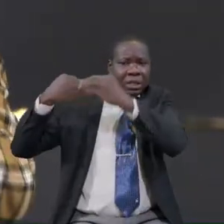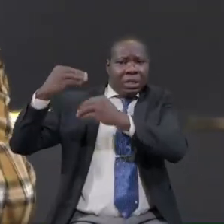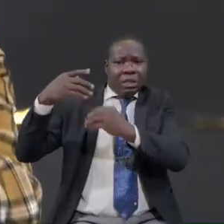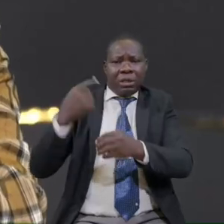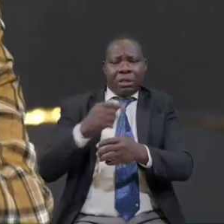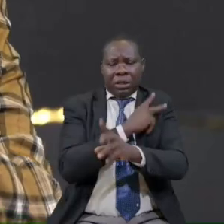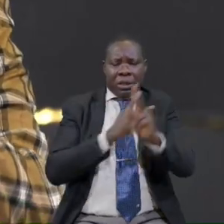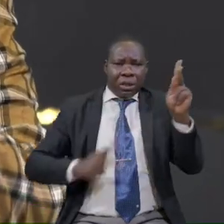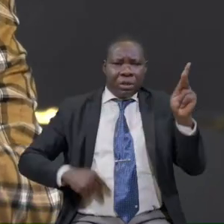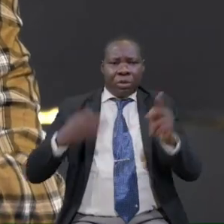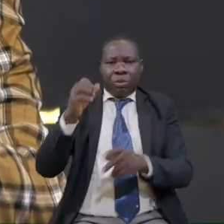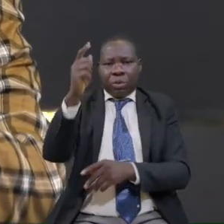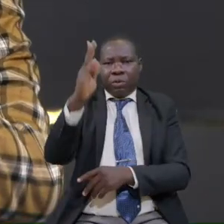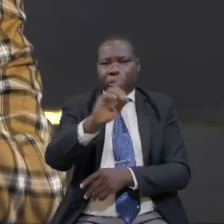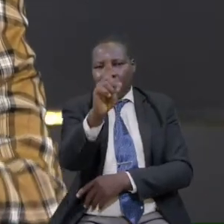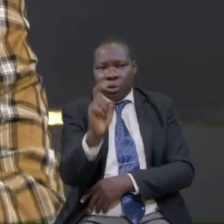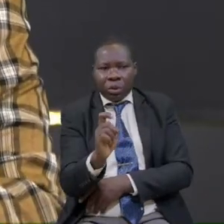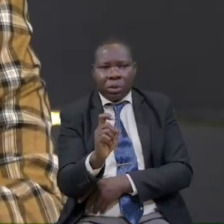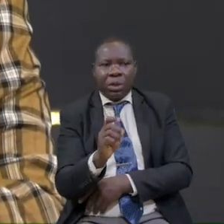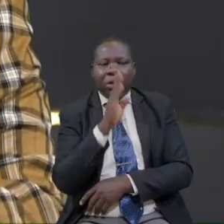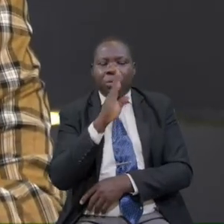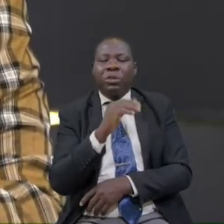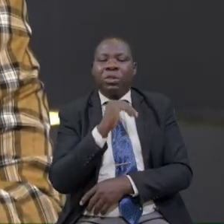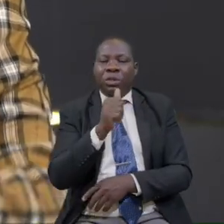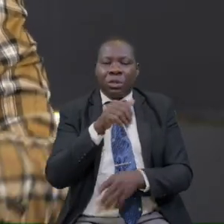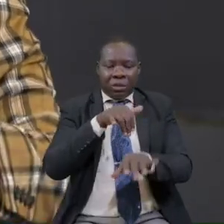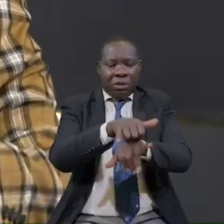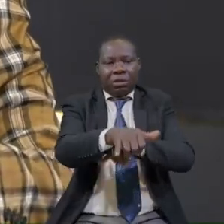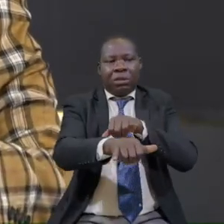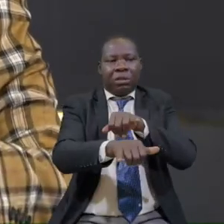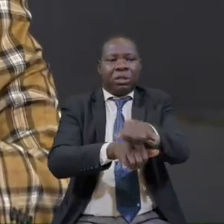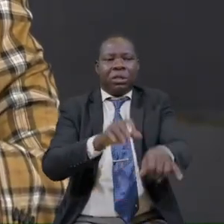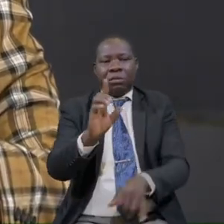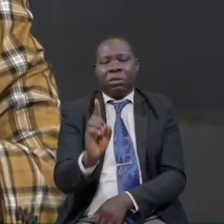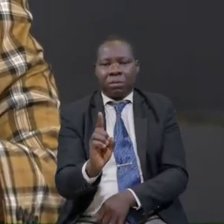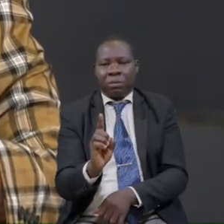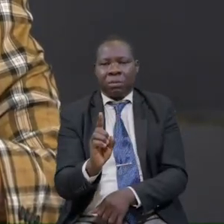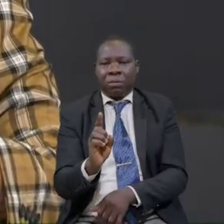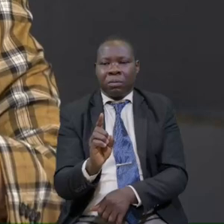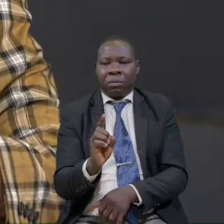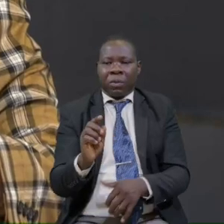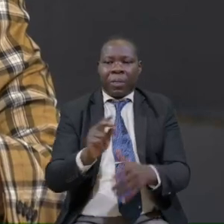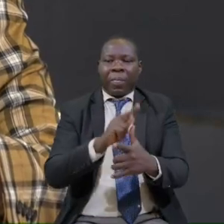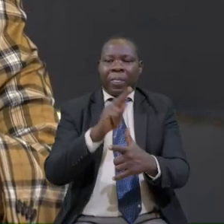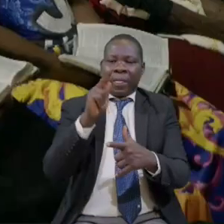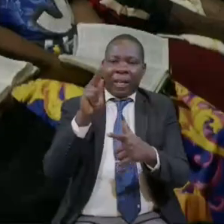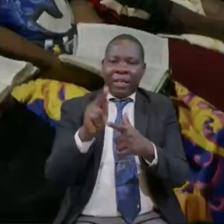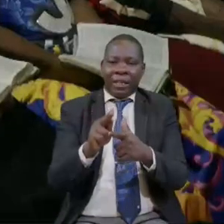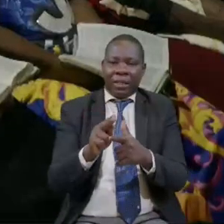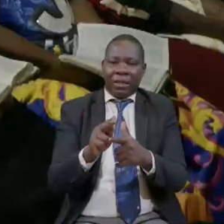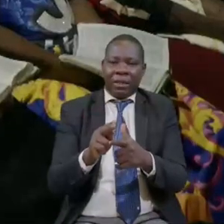Dieu? Ne vous y trompez pas, ni les